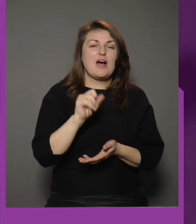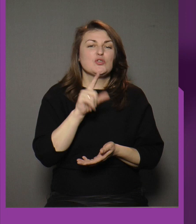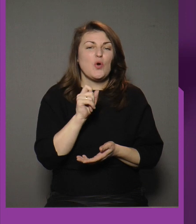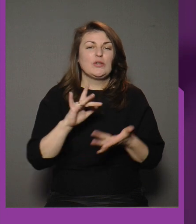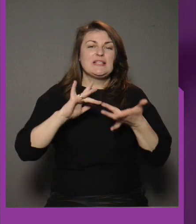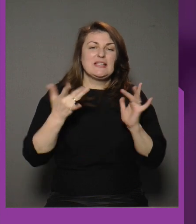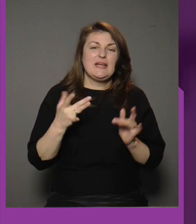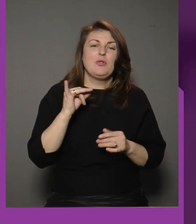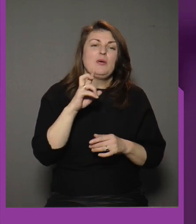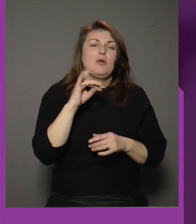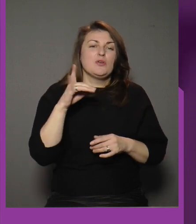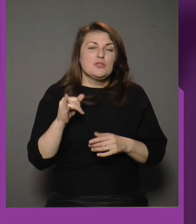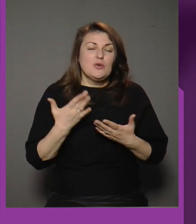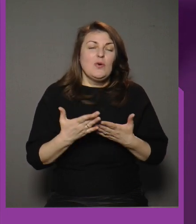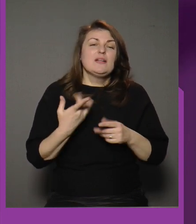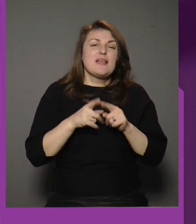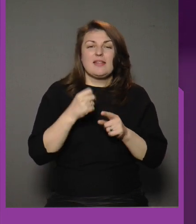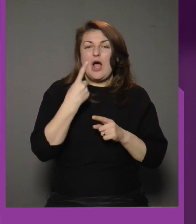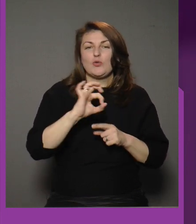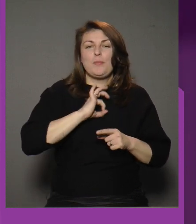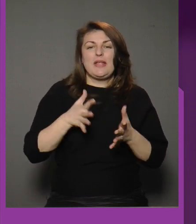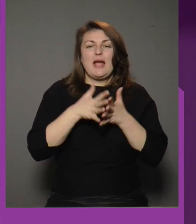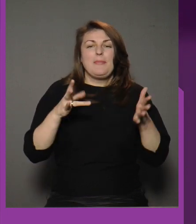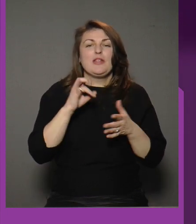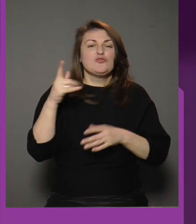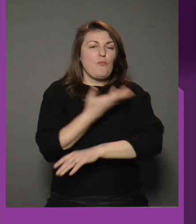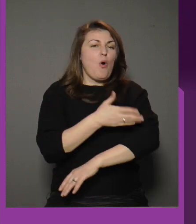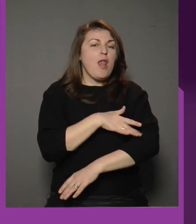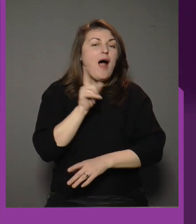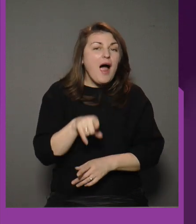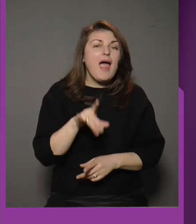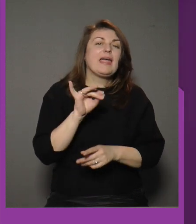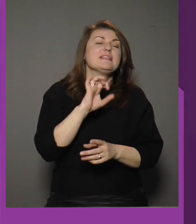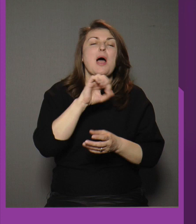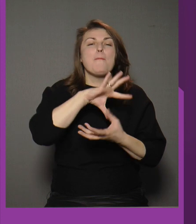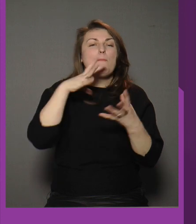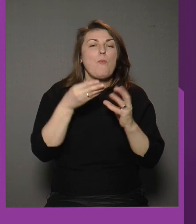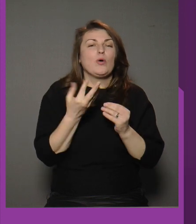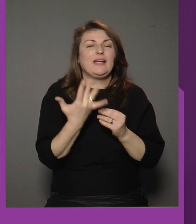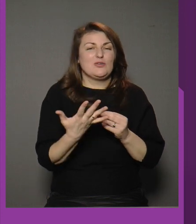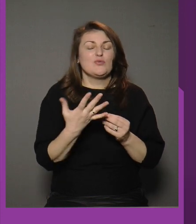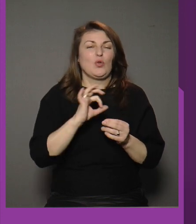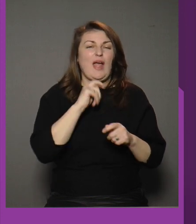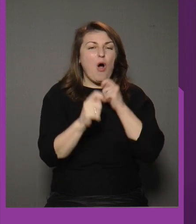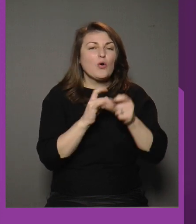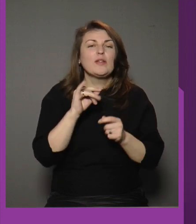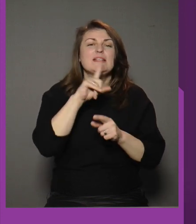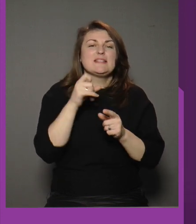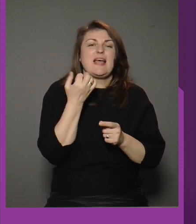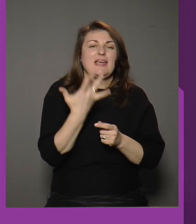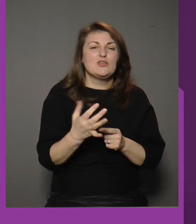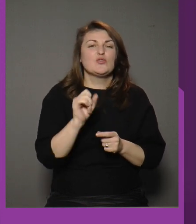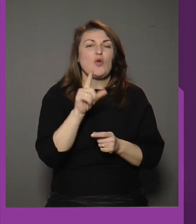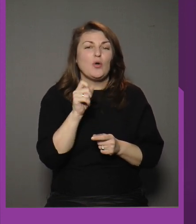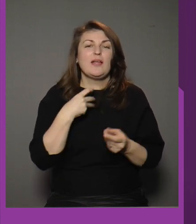срібло та бронзу. Це на одну медаль більше, ніж в поляків. Тобто і за повною кількістю нагород, і також за кількістю золотих